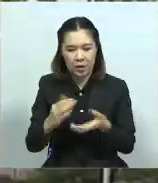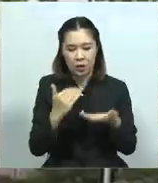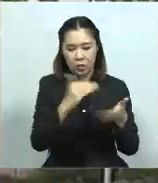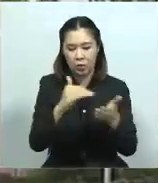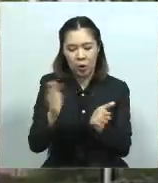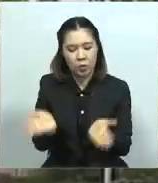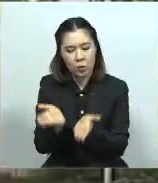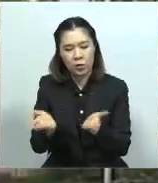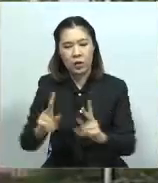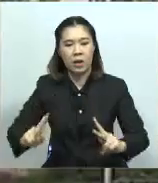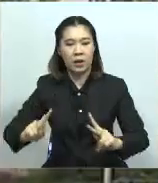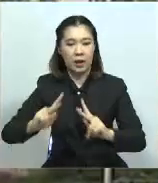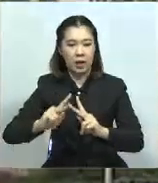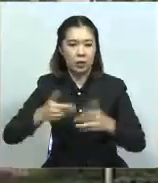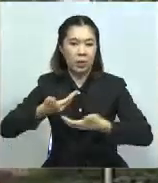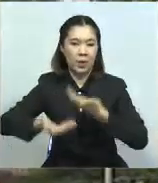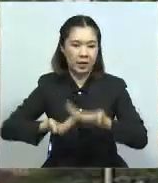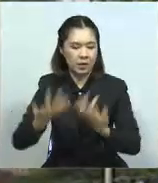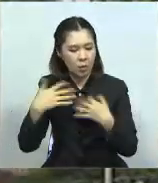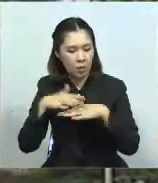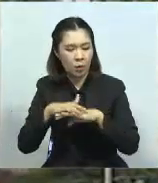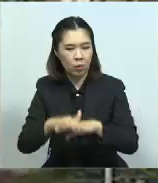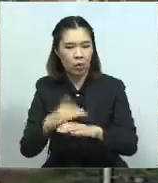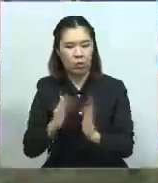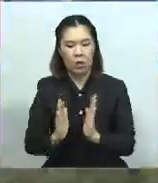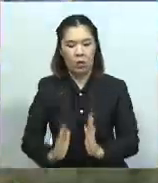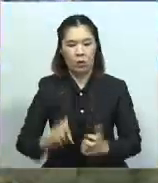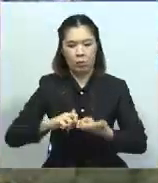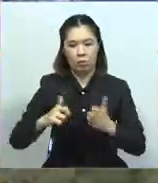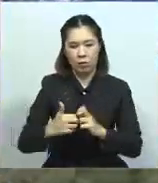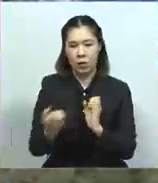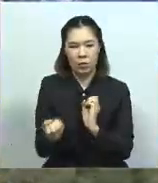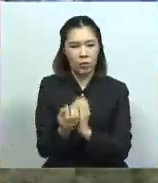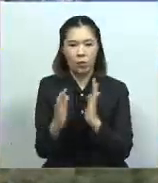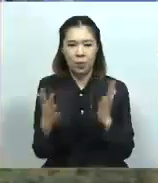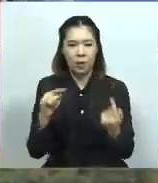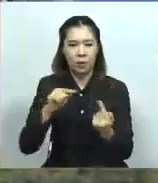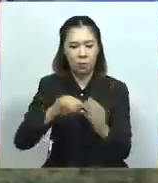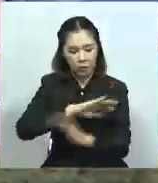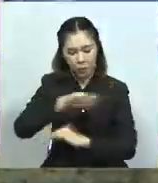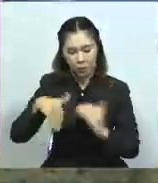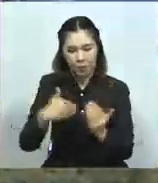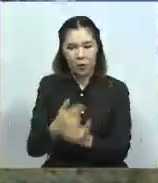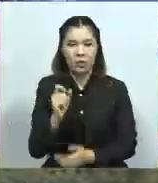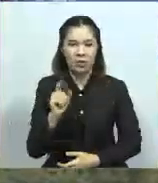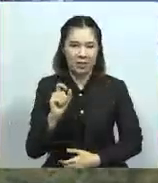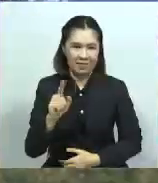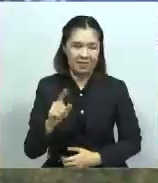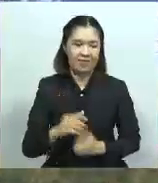ออกกับกระทรวงพาณิชย์ให้มากขึ้นเพื่อไม่ให้ผู้ประกอบการได้รับผลกระทบและส่งผลต่อภาพรวมเศรษฐกิจ